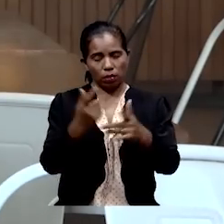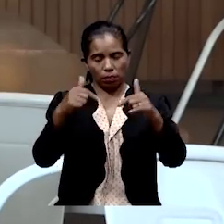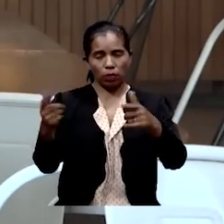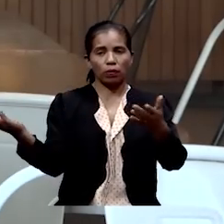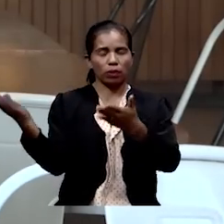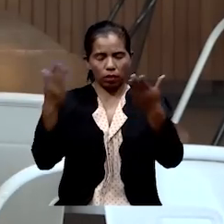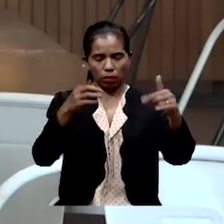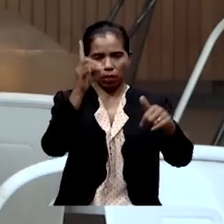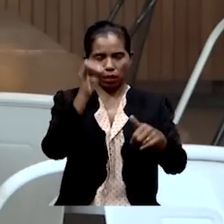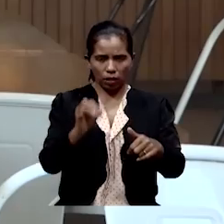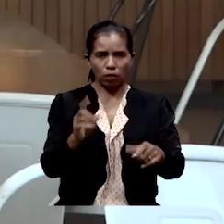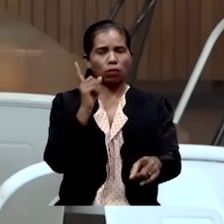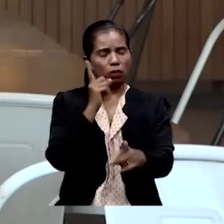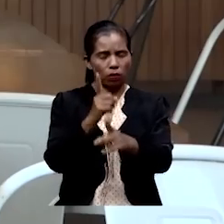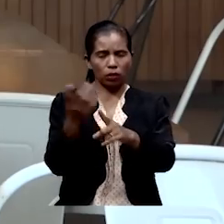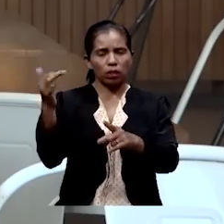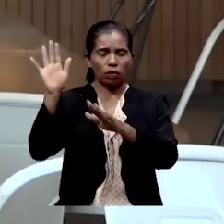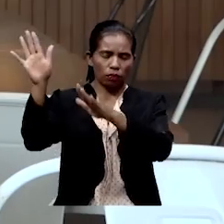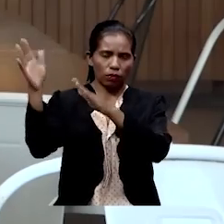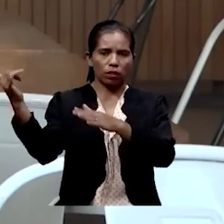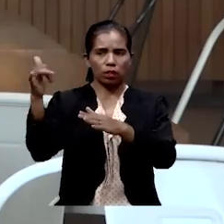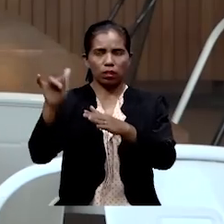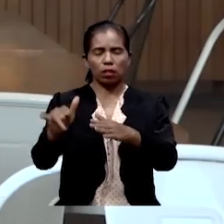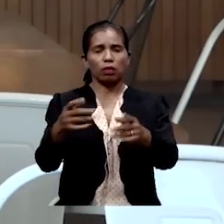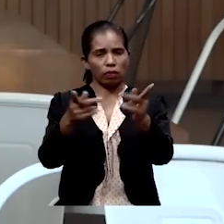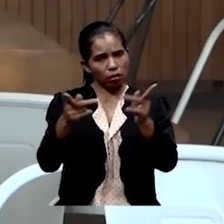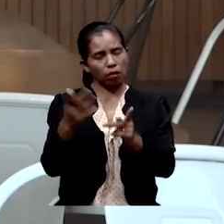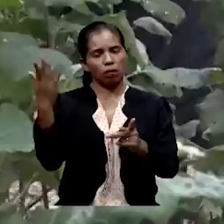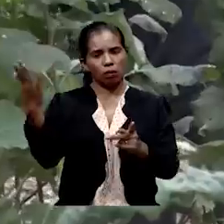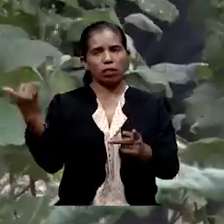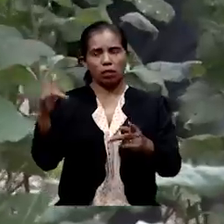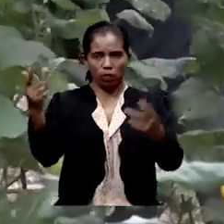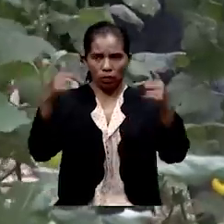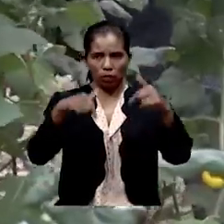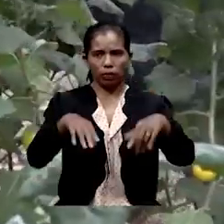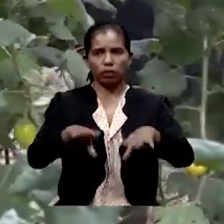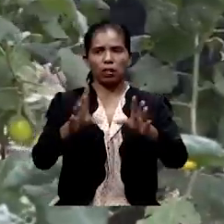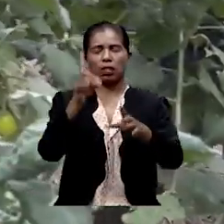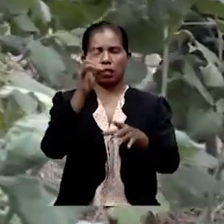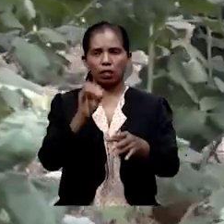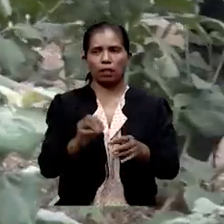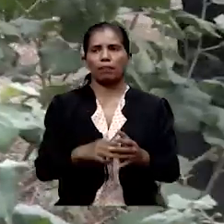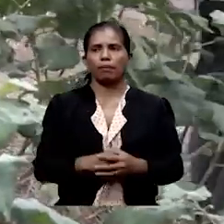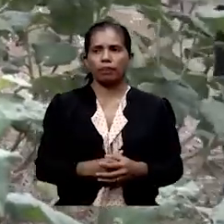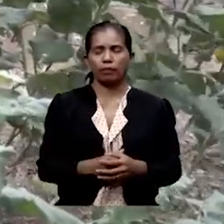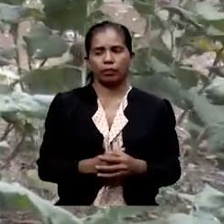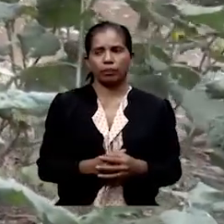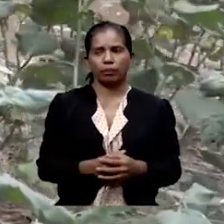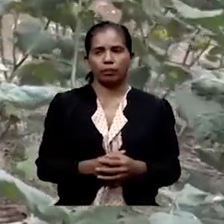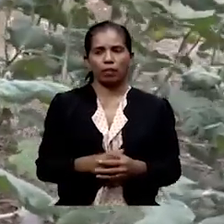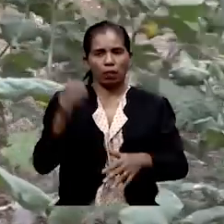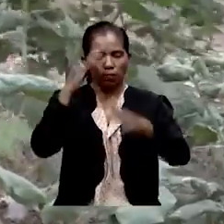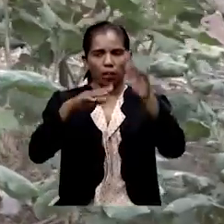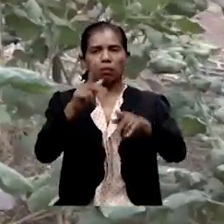Mas lolos ya pohon masih halo develop sirnya rai develop sirnya pati ni ba? Sir lu fama dili hela. Ibel me pasir ya dili. Problemnya